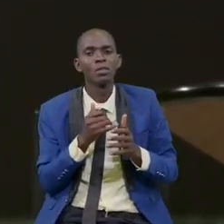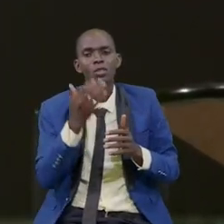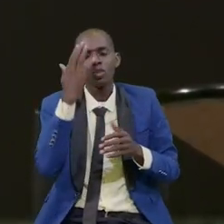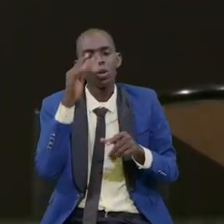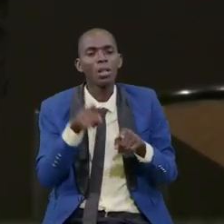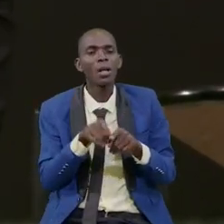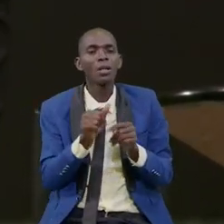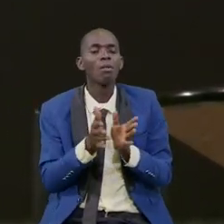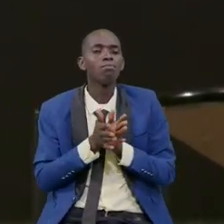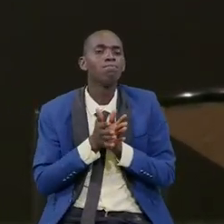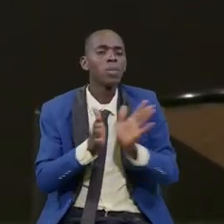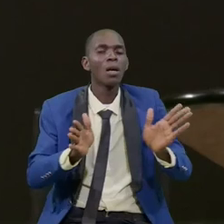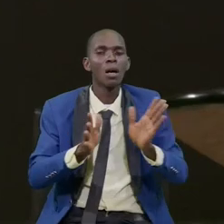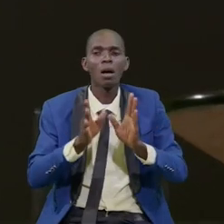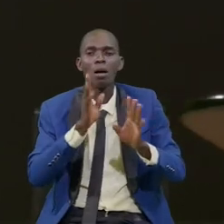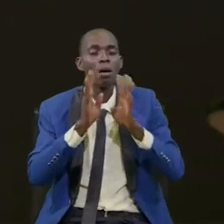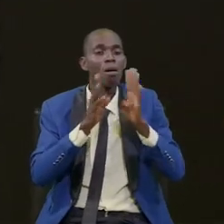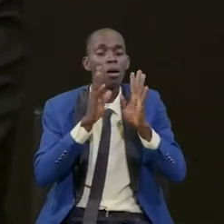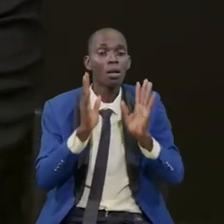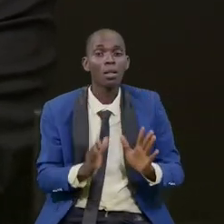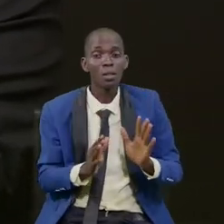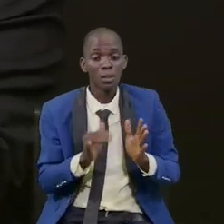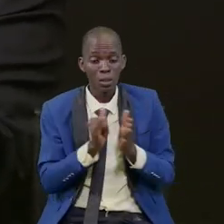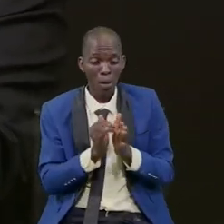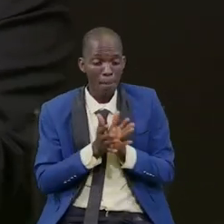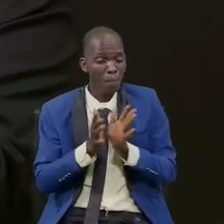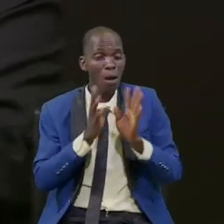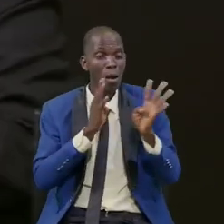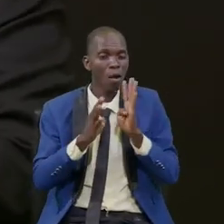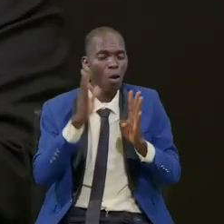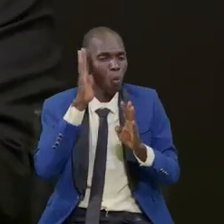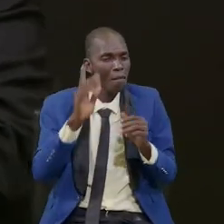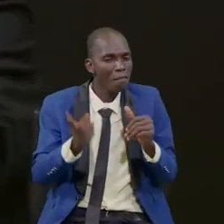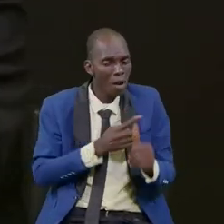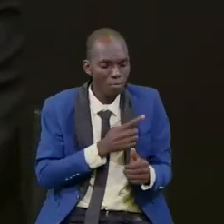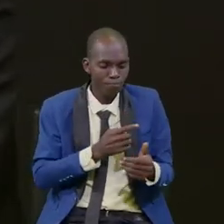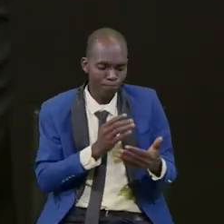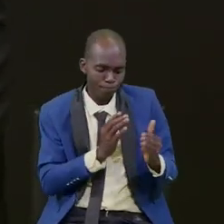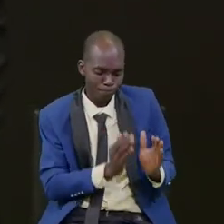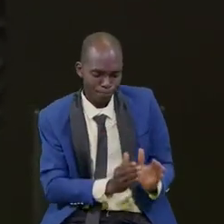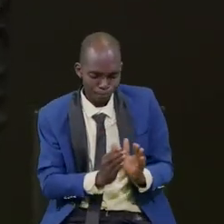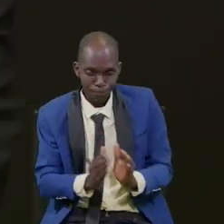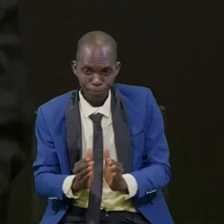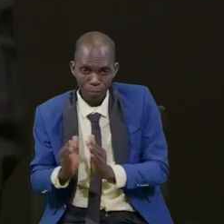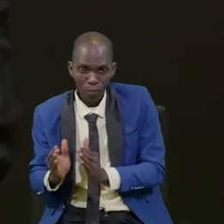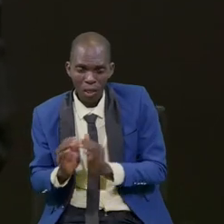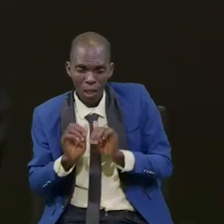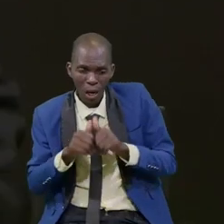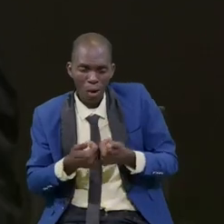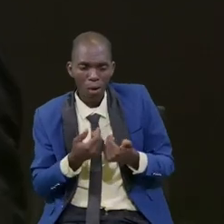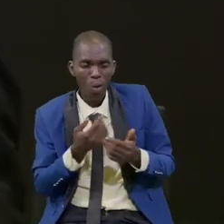ordonner vos pas. C'est comme un orateur public va bien organiser ce